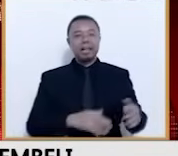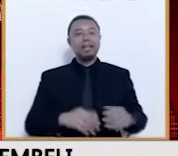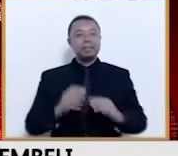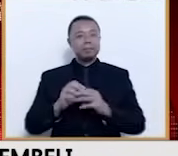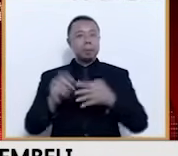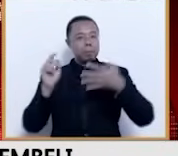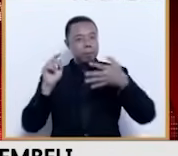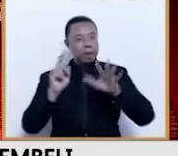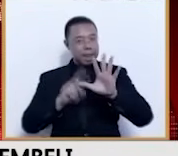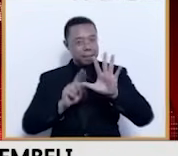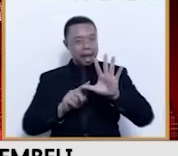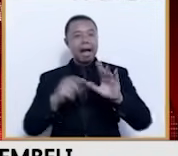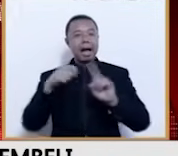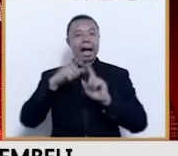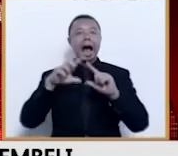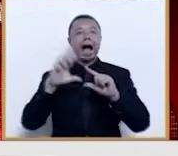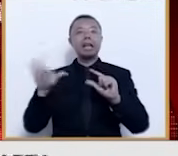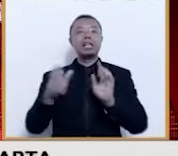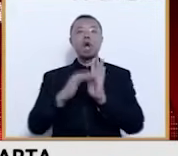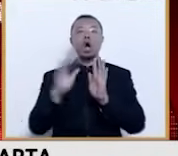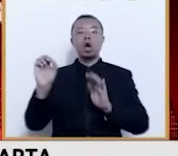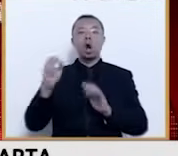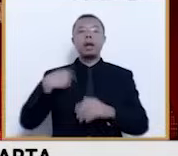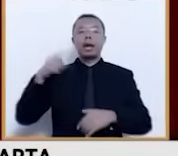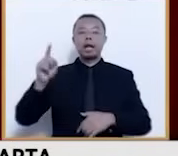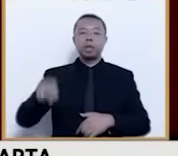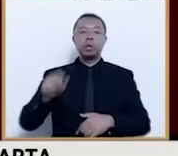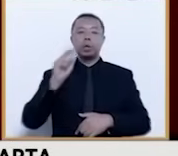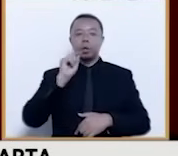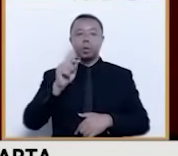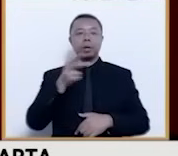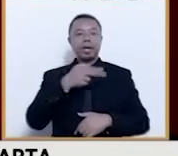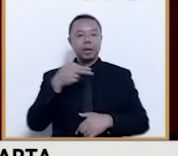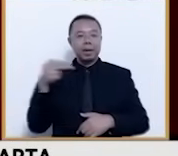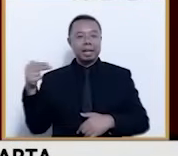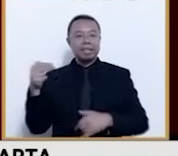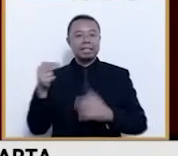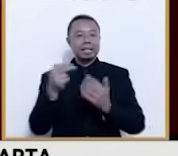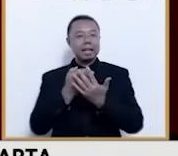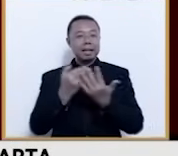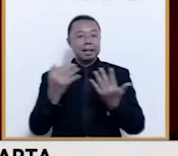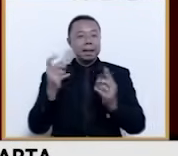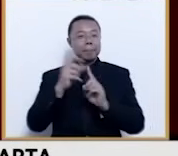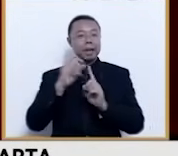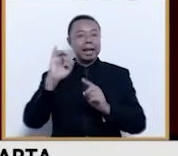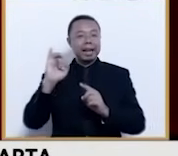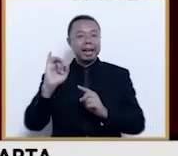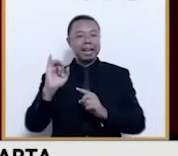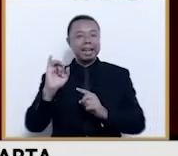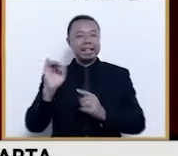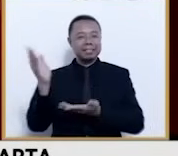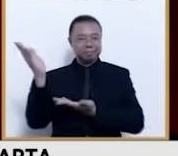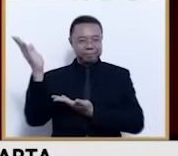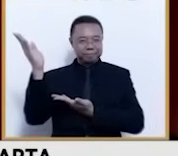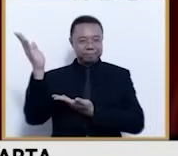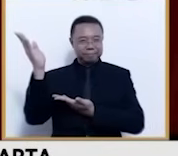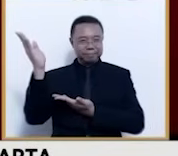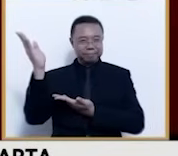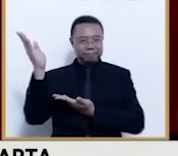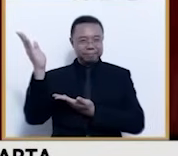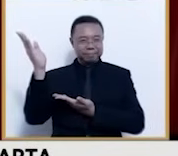Panelis kelima, Karyono Wibowo, Direktur Eksekutif Indonesian Public Institute atau IPI.